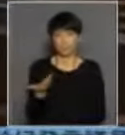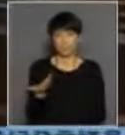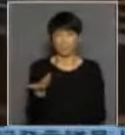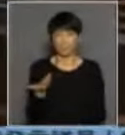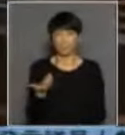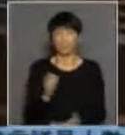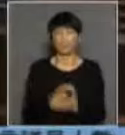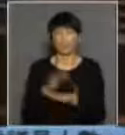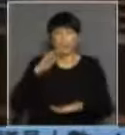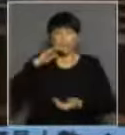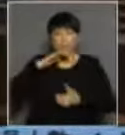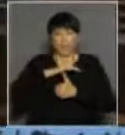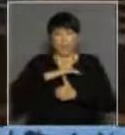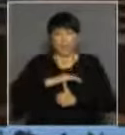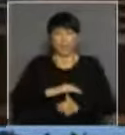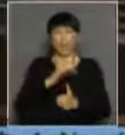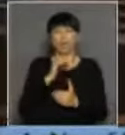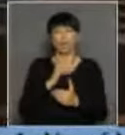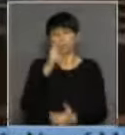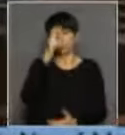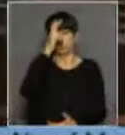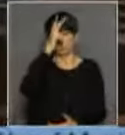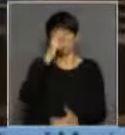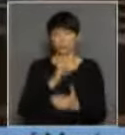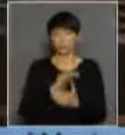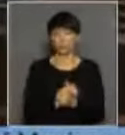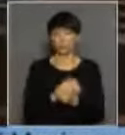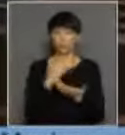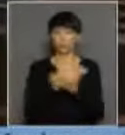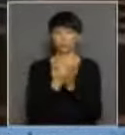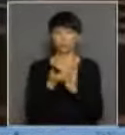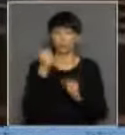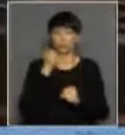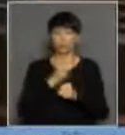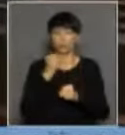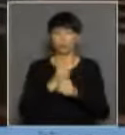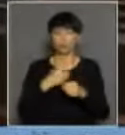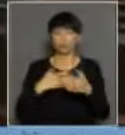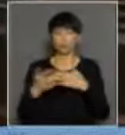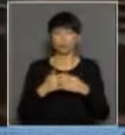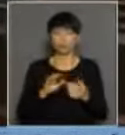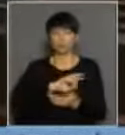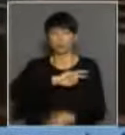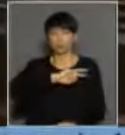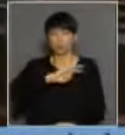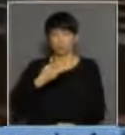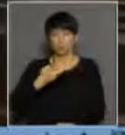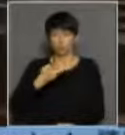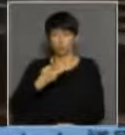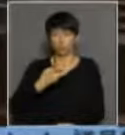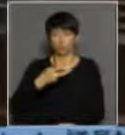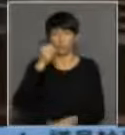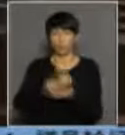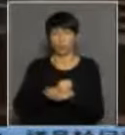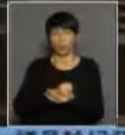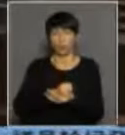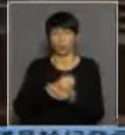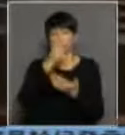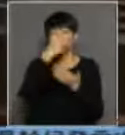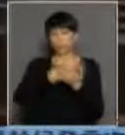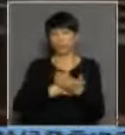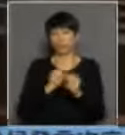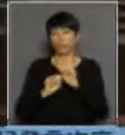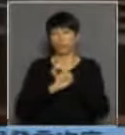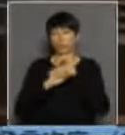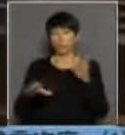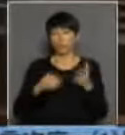以俾啲壓力俾政府咧，從我剛才所建議的各方面咧做一啲嘢，包括改革我哋嘅一個發牌嘅政策啦，我哋嘅廣播政